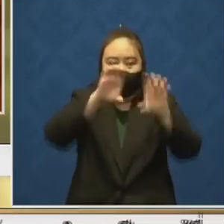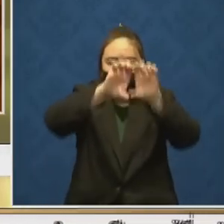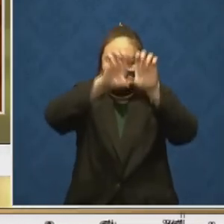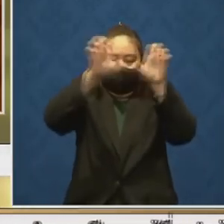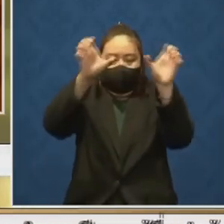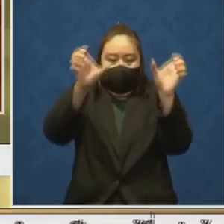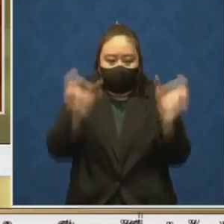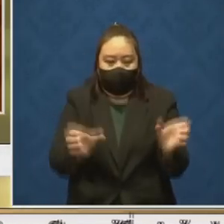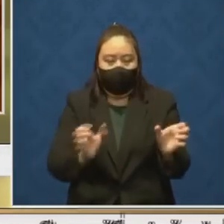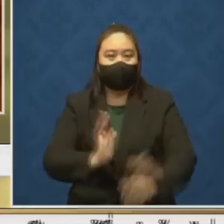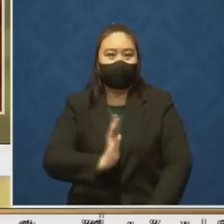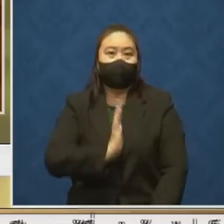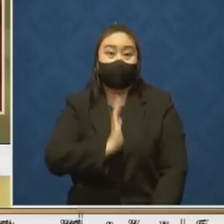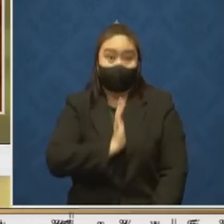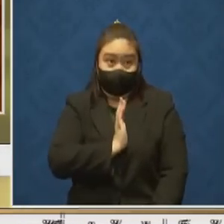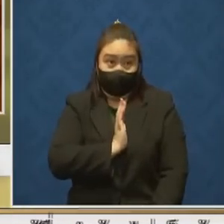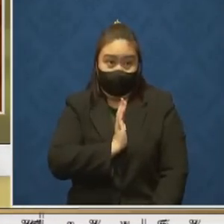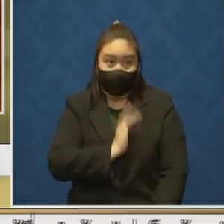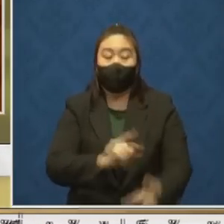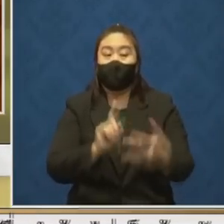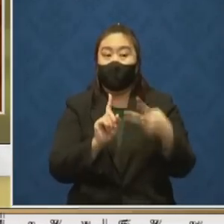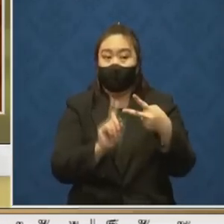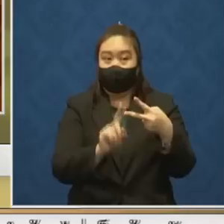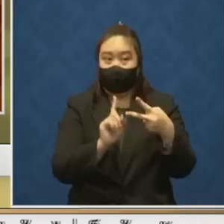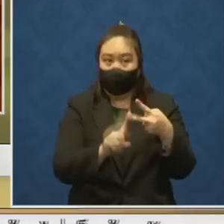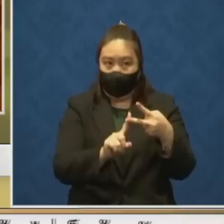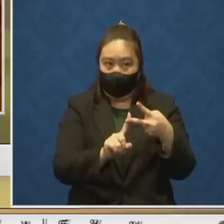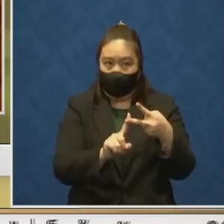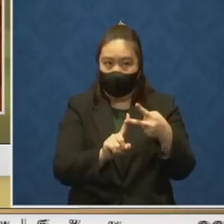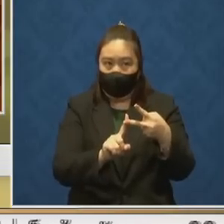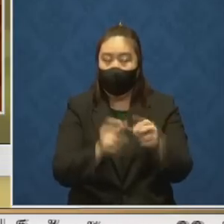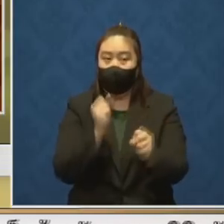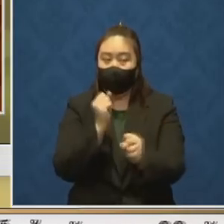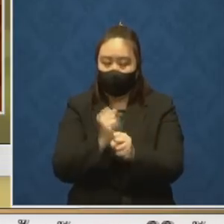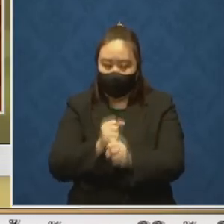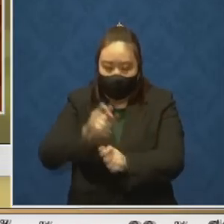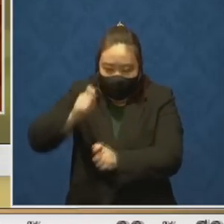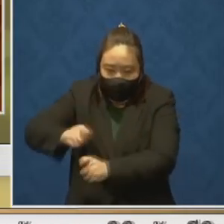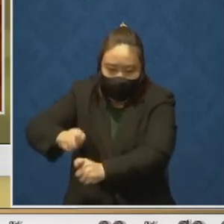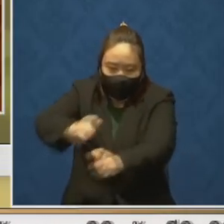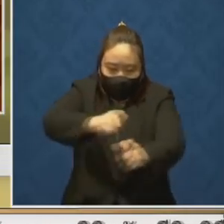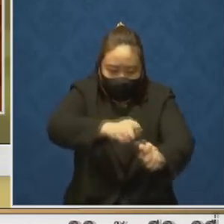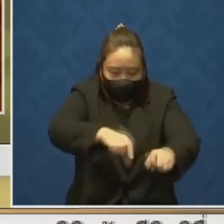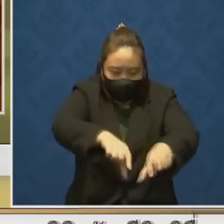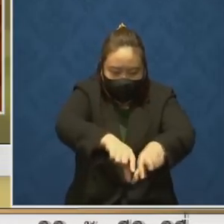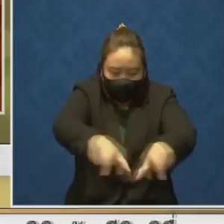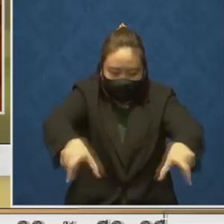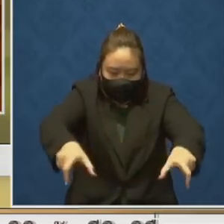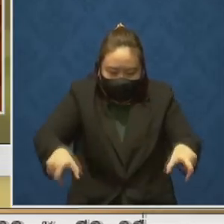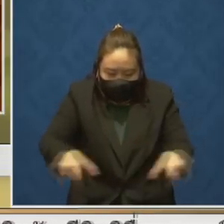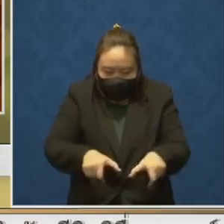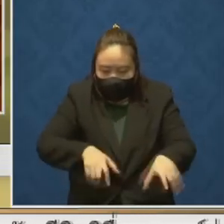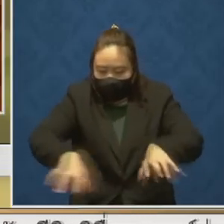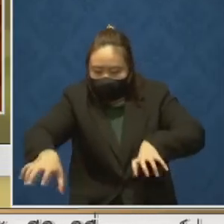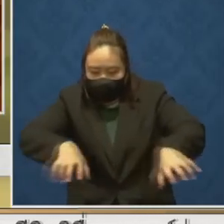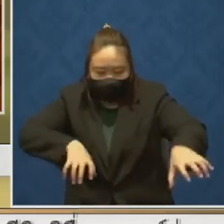ส่นโครงการที่ 2เป็นโครงการสร้างแ่นประดิศฐานและงานปรบปรงภูมิทัศโ